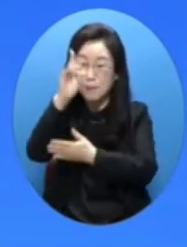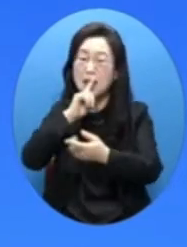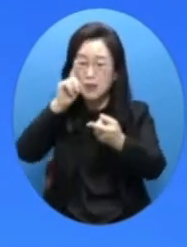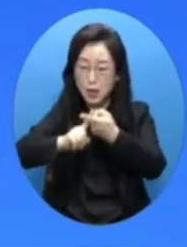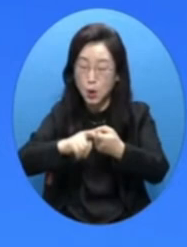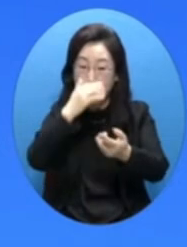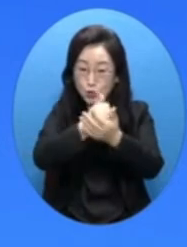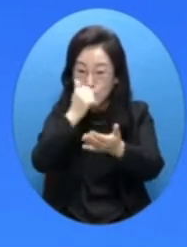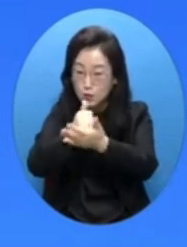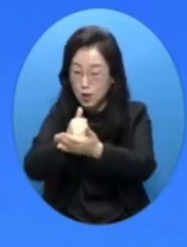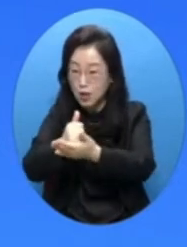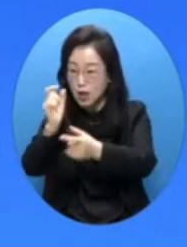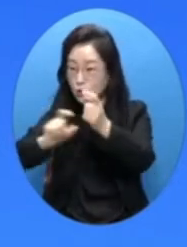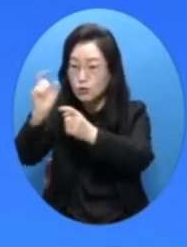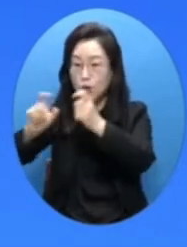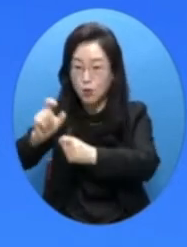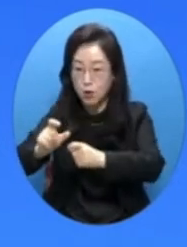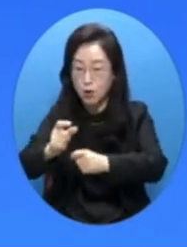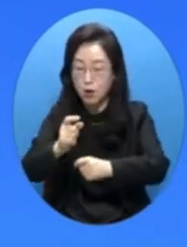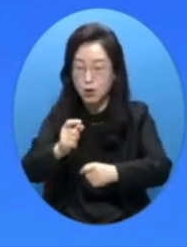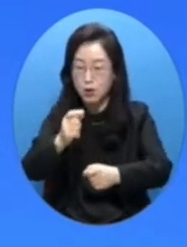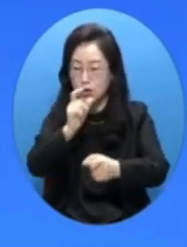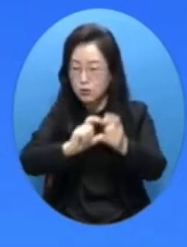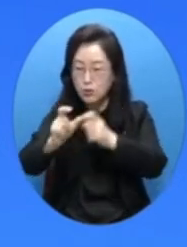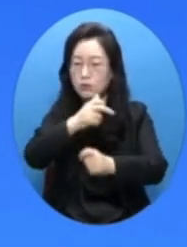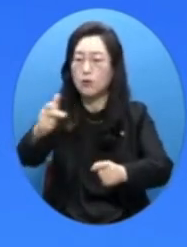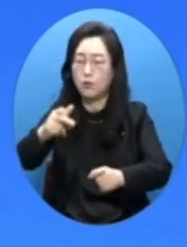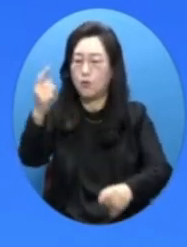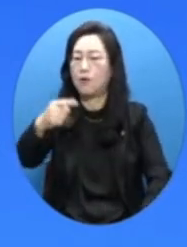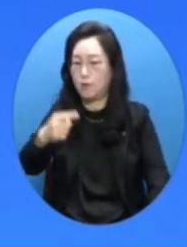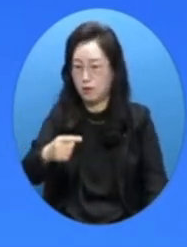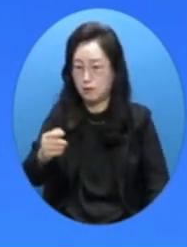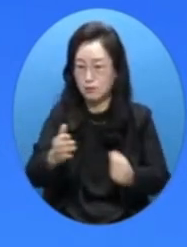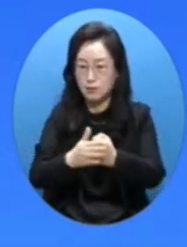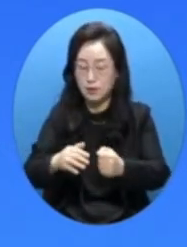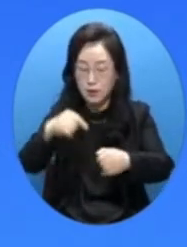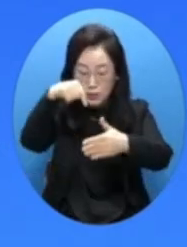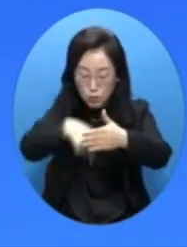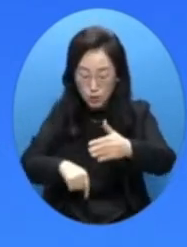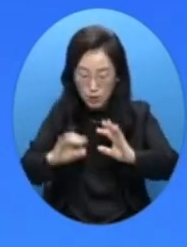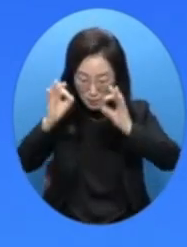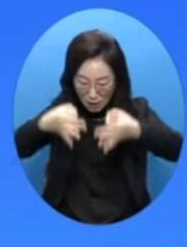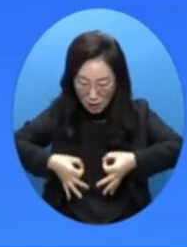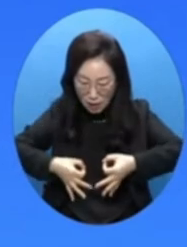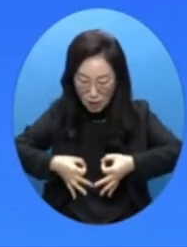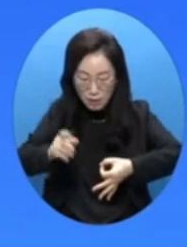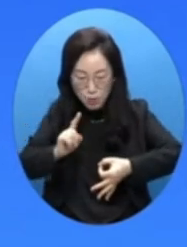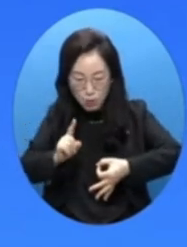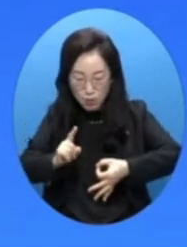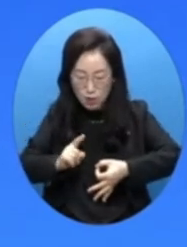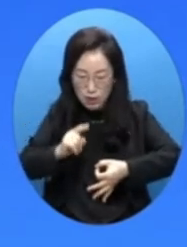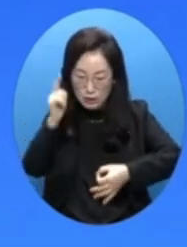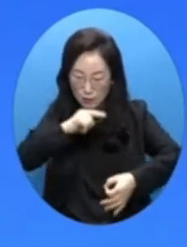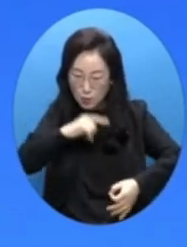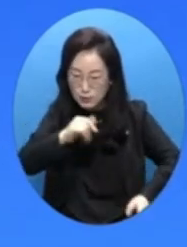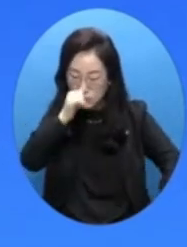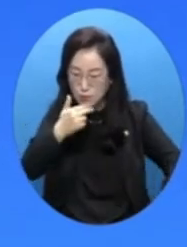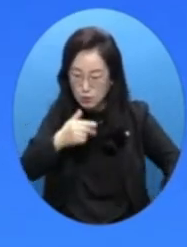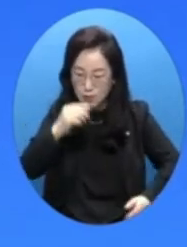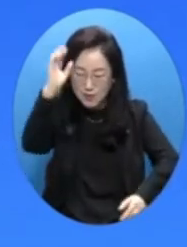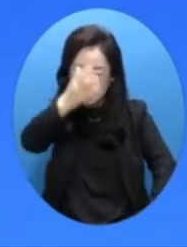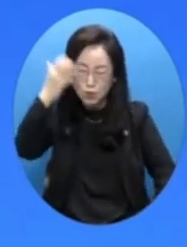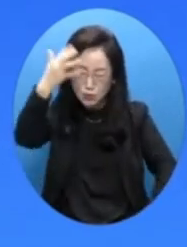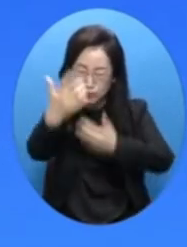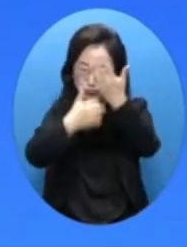자근자가 큰 죄가 되는 것입니다 그러므로 우리 마음속에 어떤 아간이 있는지이 아가를 찾아내서 성에 불로 불살라 버려야 되는